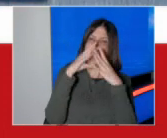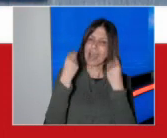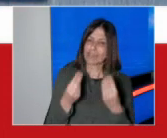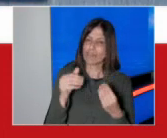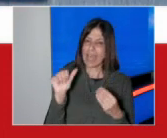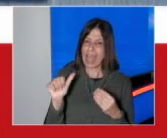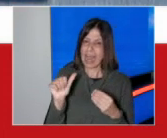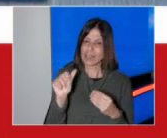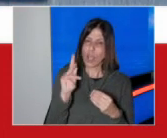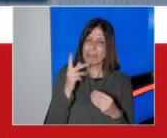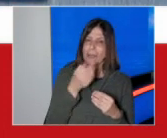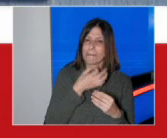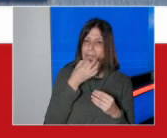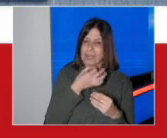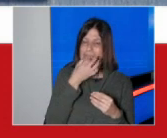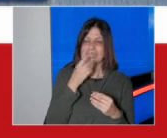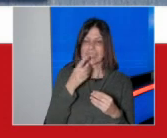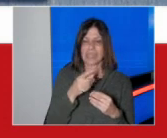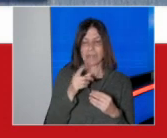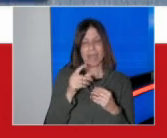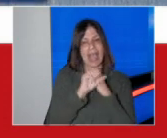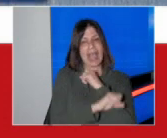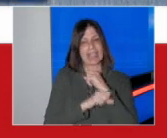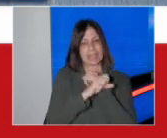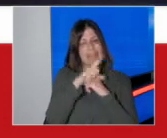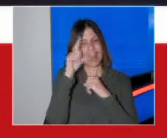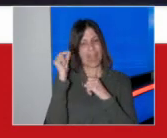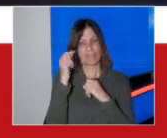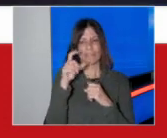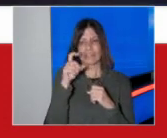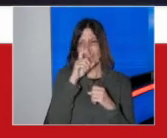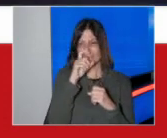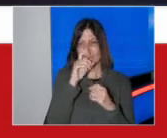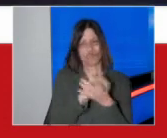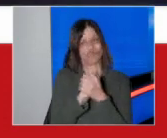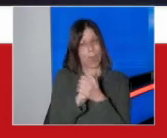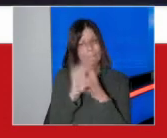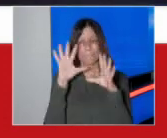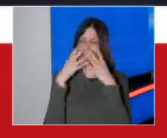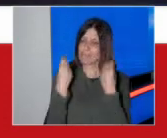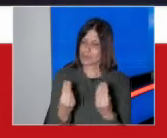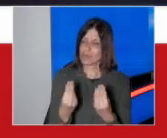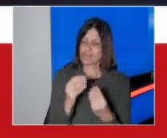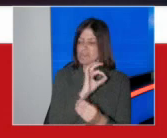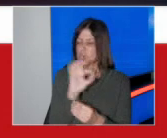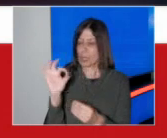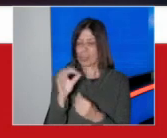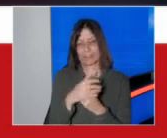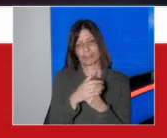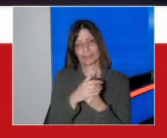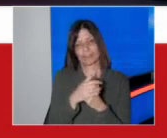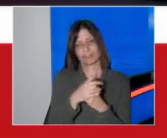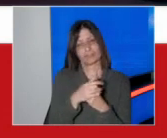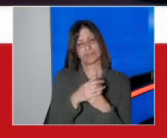מרצה ליצירת ערך האקדמית תל אביב יפו. שלום. ערב מצוין. דוקטור קומן, תראה,